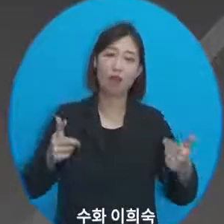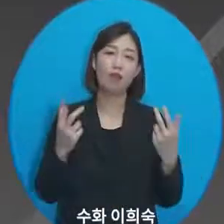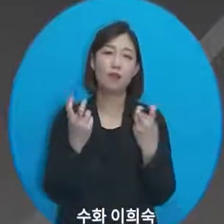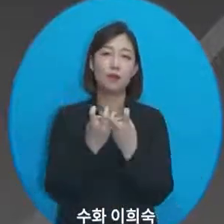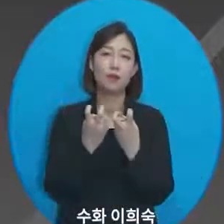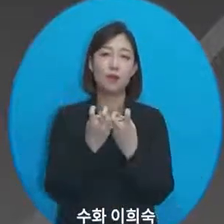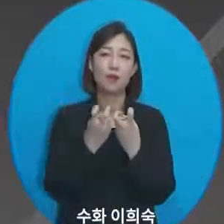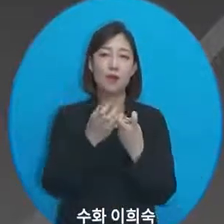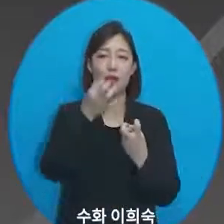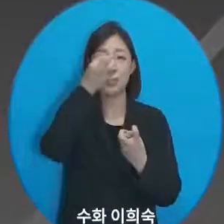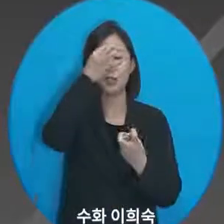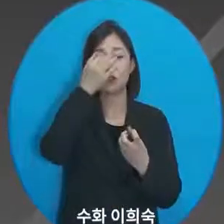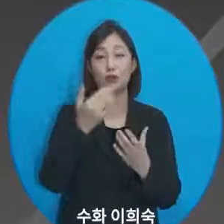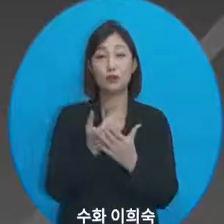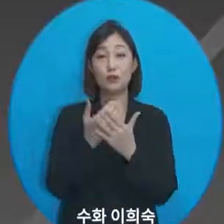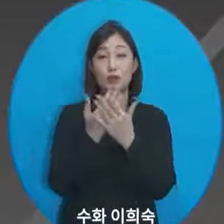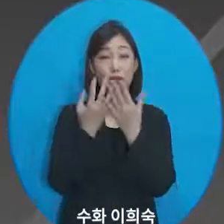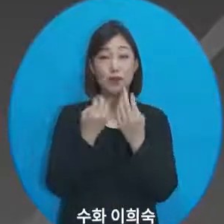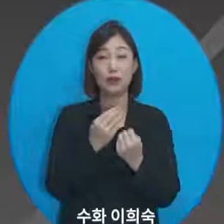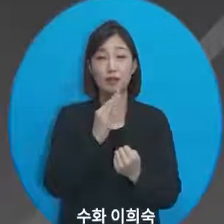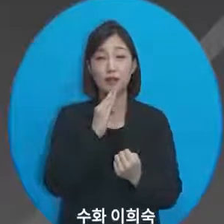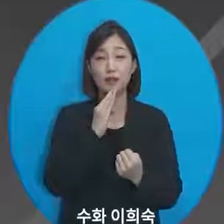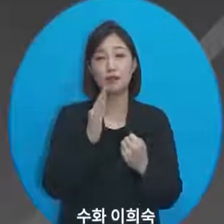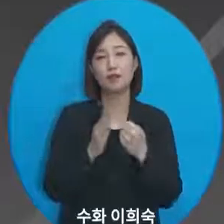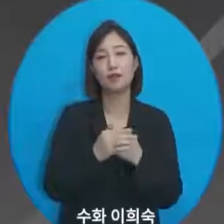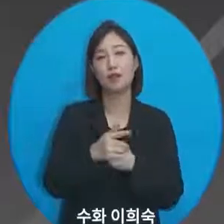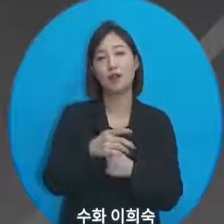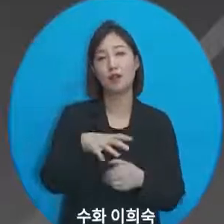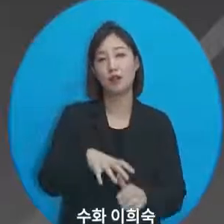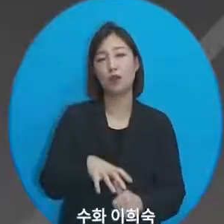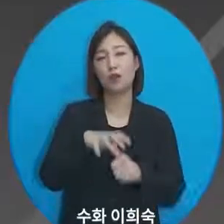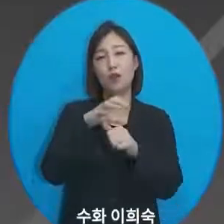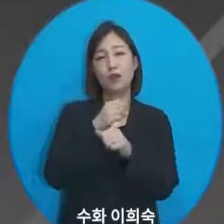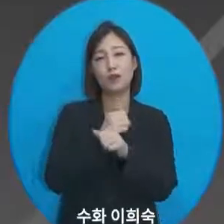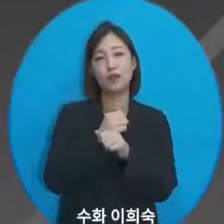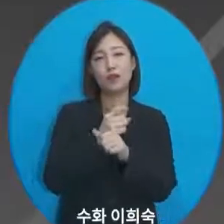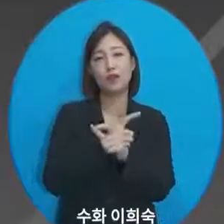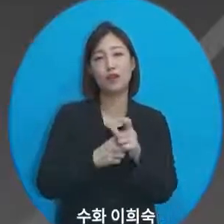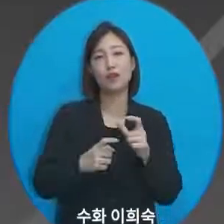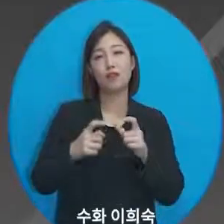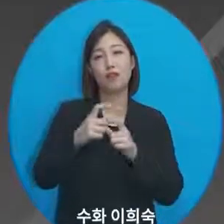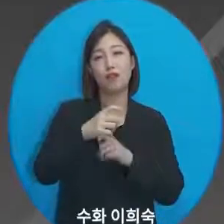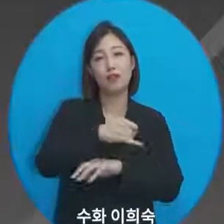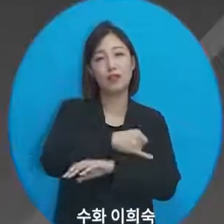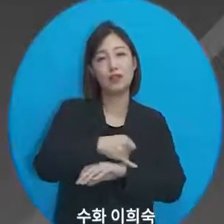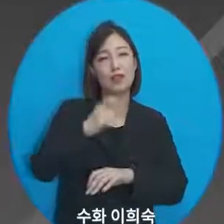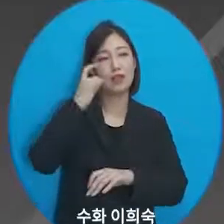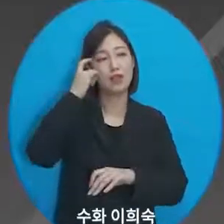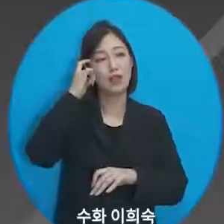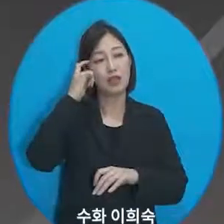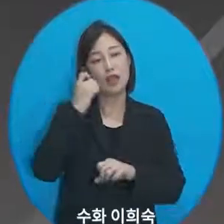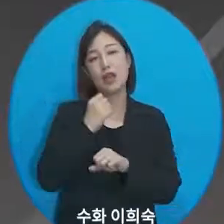첨단 기술을 활용해서 다양한 어떤 안전한 그런 활동을 보장해 줄 수 있는 부분을 유니버셜 디자인